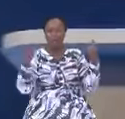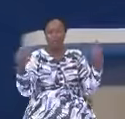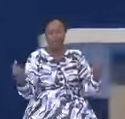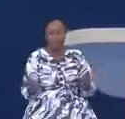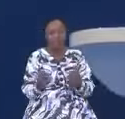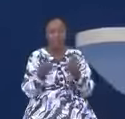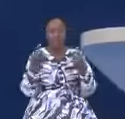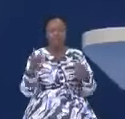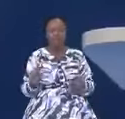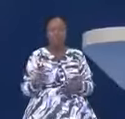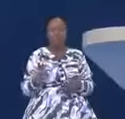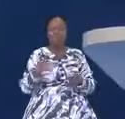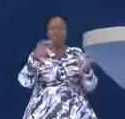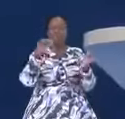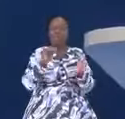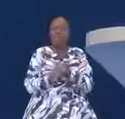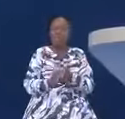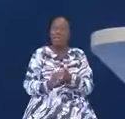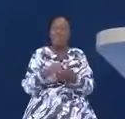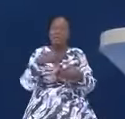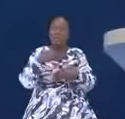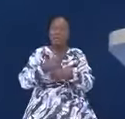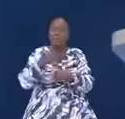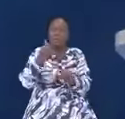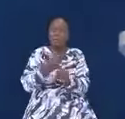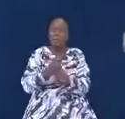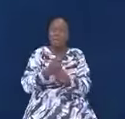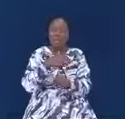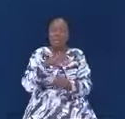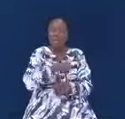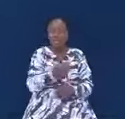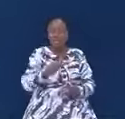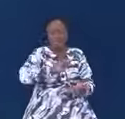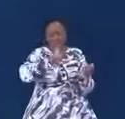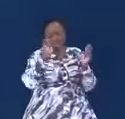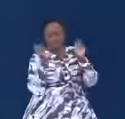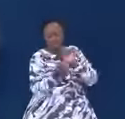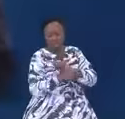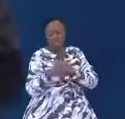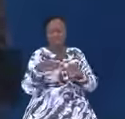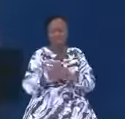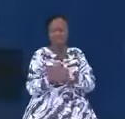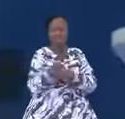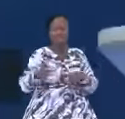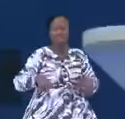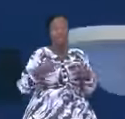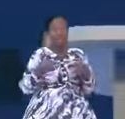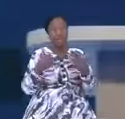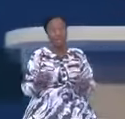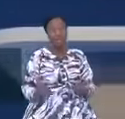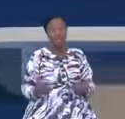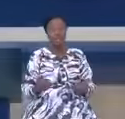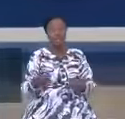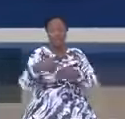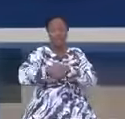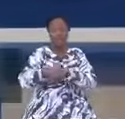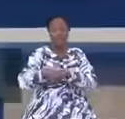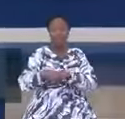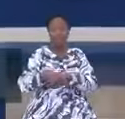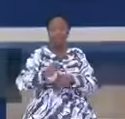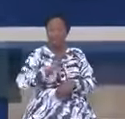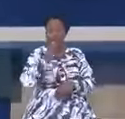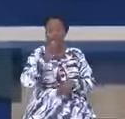cela a pendu à un point des six dans leur vie et ce soir je te donnerai la chance d'avoir